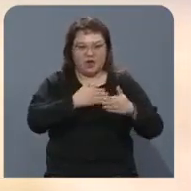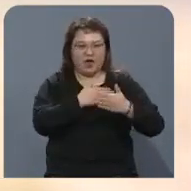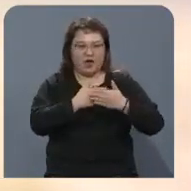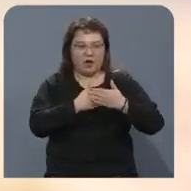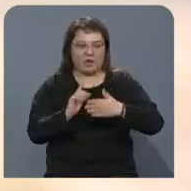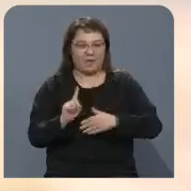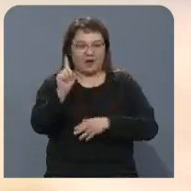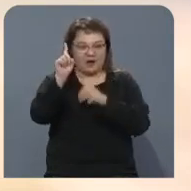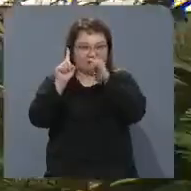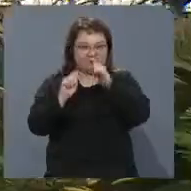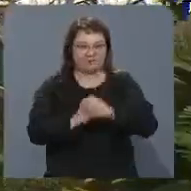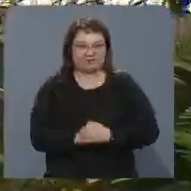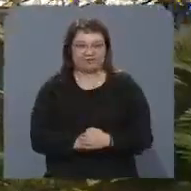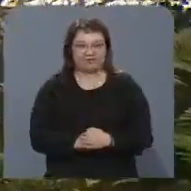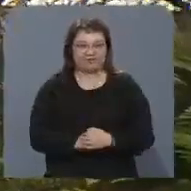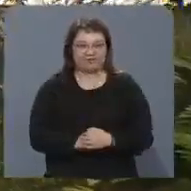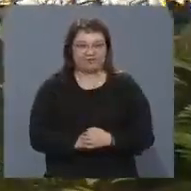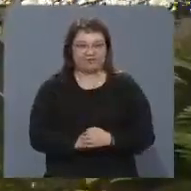높아지고 있습니다.